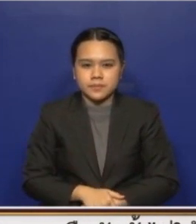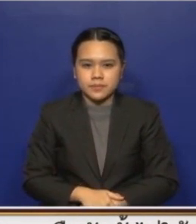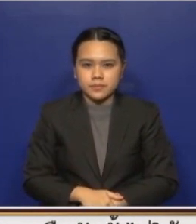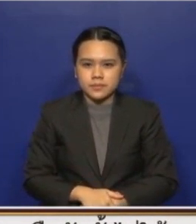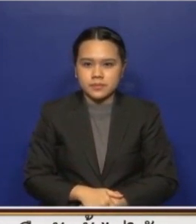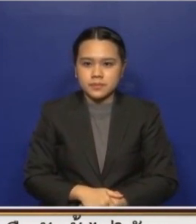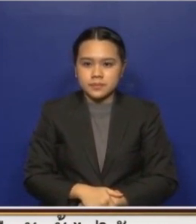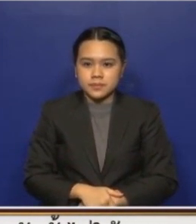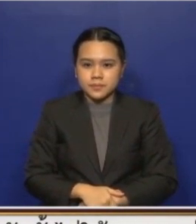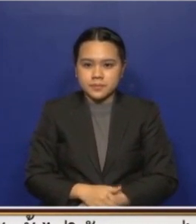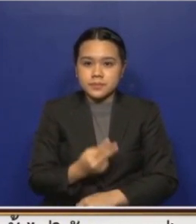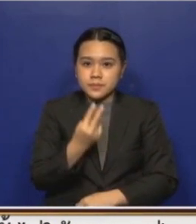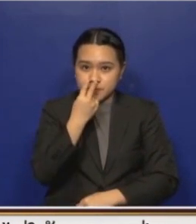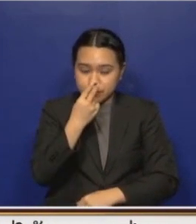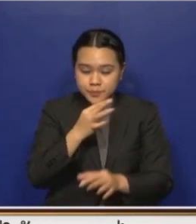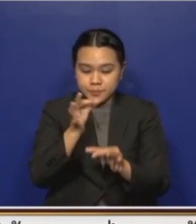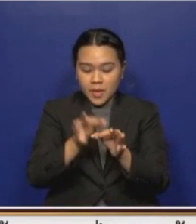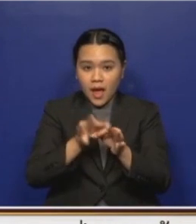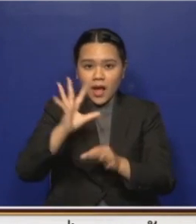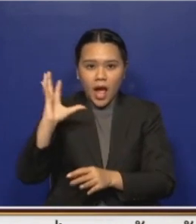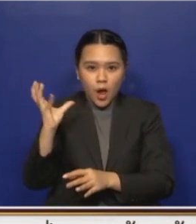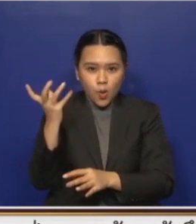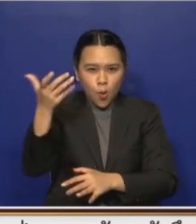ที่ 6.7 ล้านฮะ